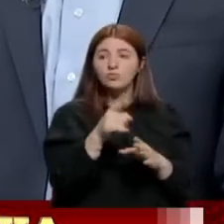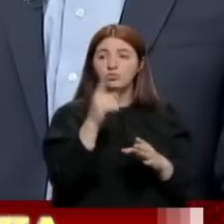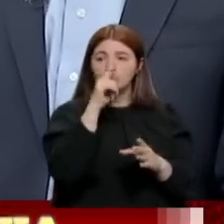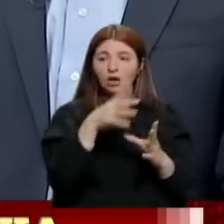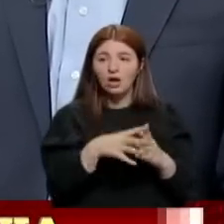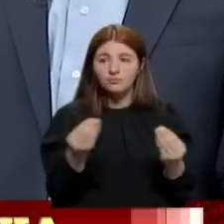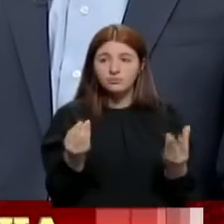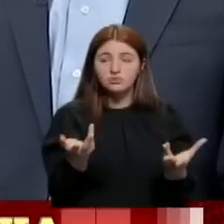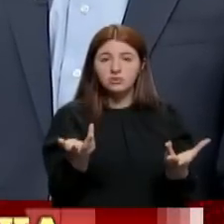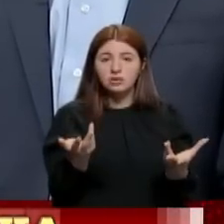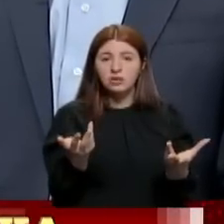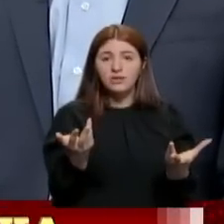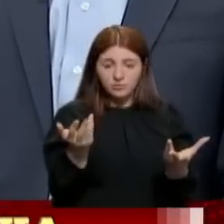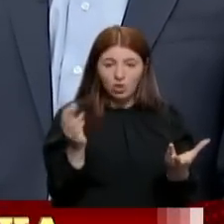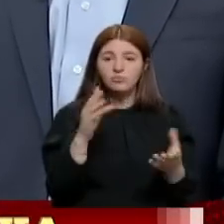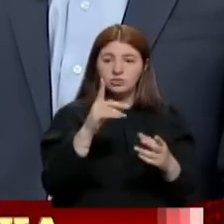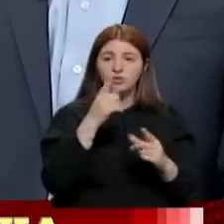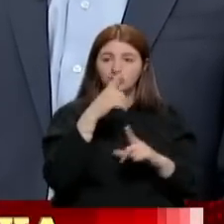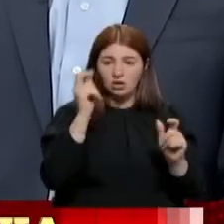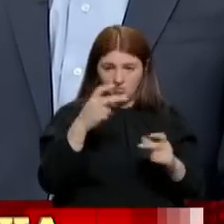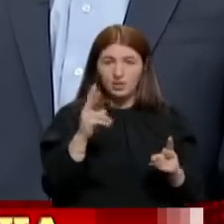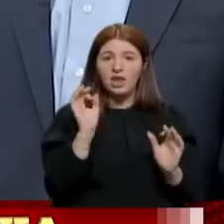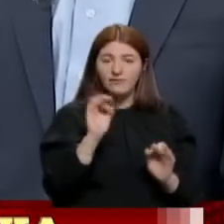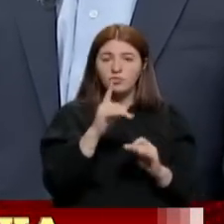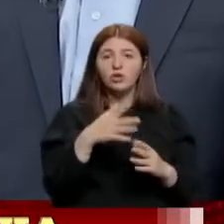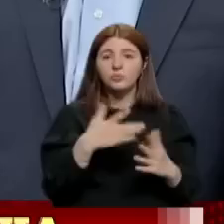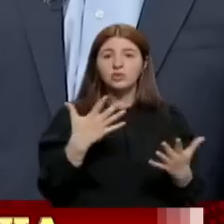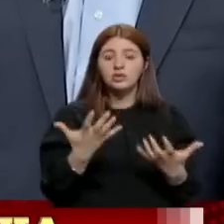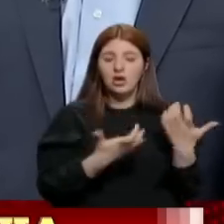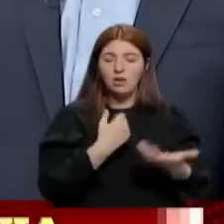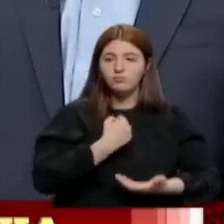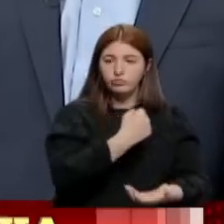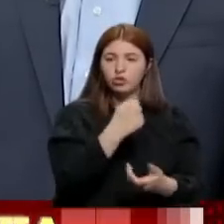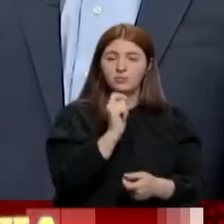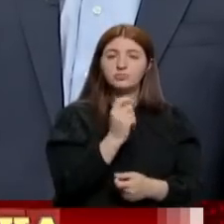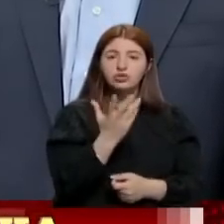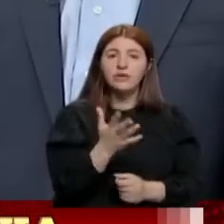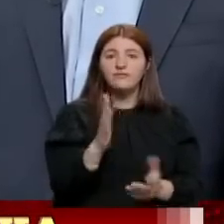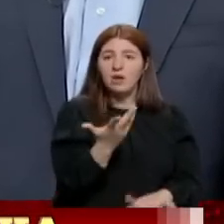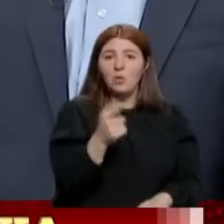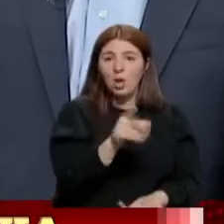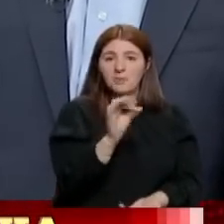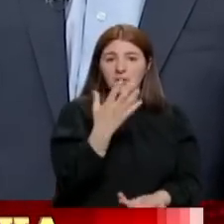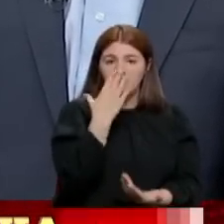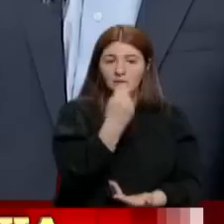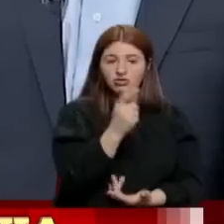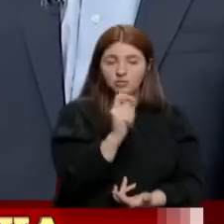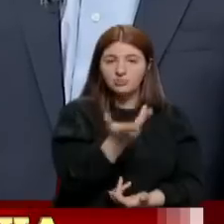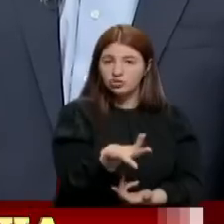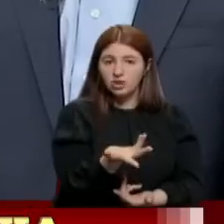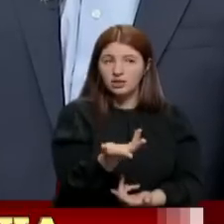sebeple kaybettiler. Evet, böyle bir çağrı yapılabilir. Bu kadar da büyük bir kaynak ayrılmışken ya da böyle bir bağış da